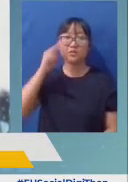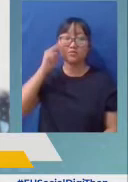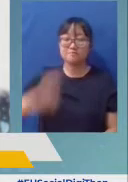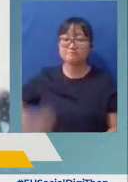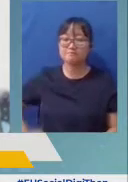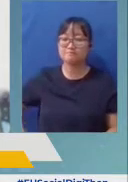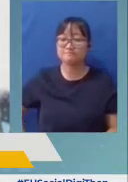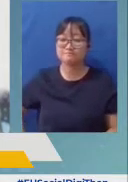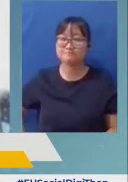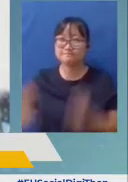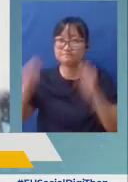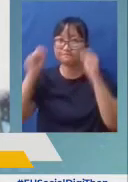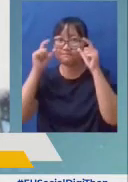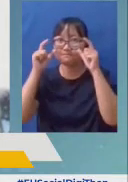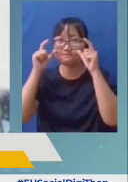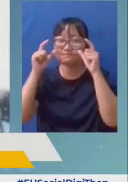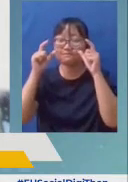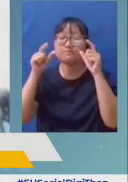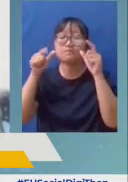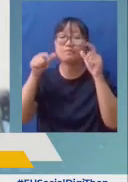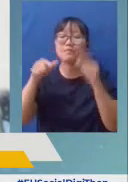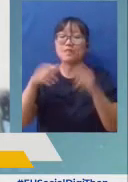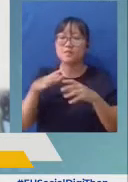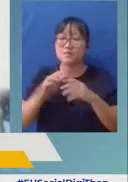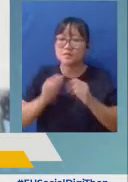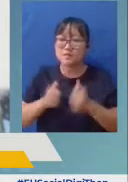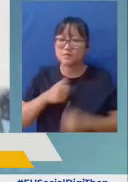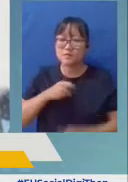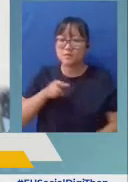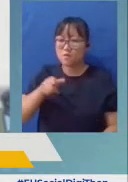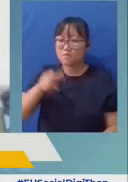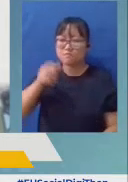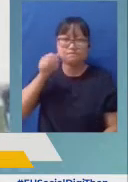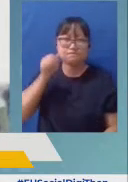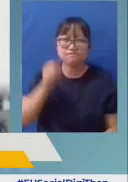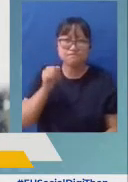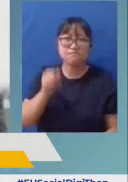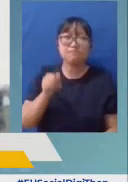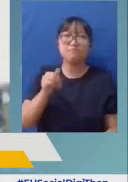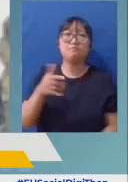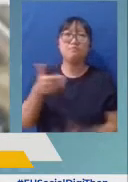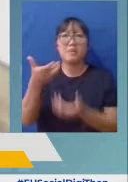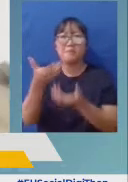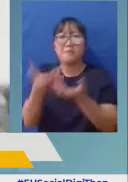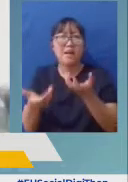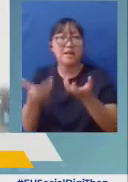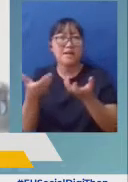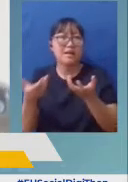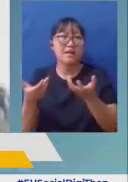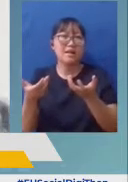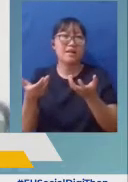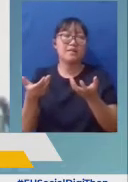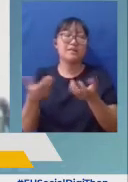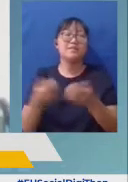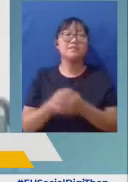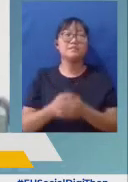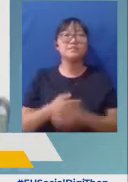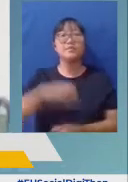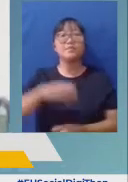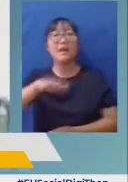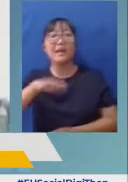anaknya, siap menghardik, siap membanding-bandingkan, mengkritik. Anak itu menerima itu